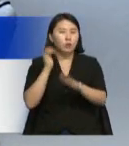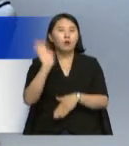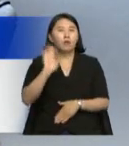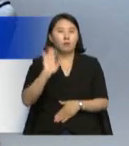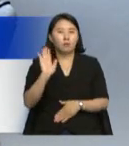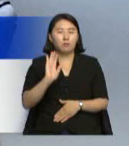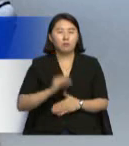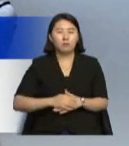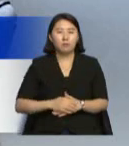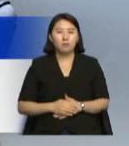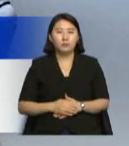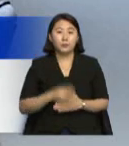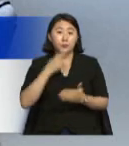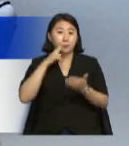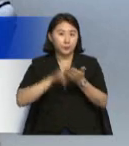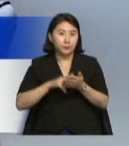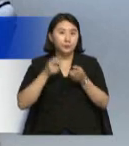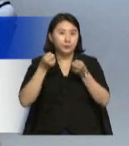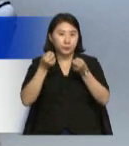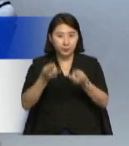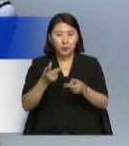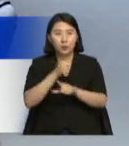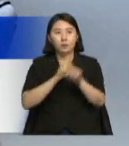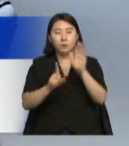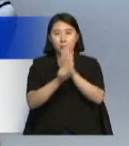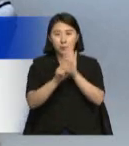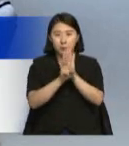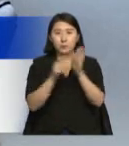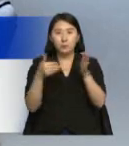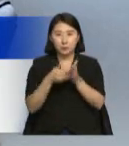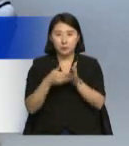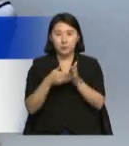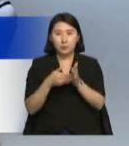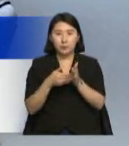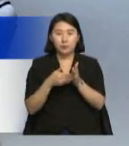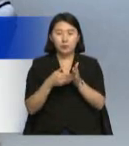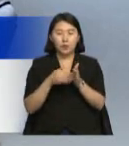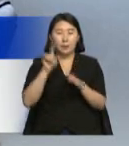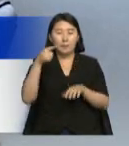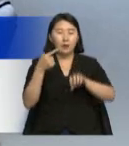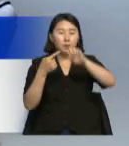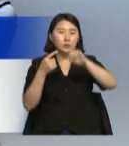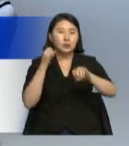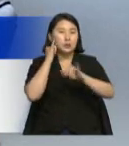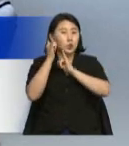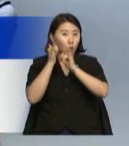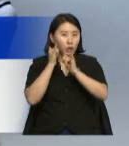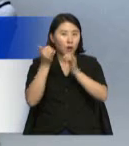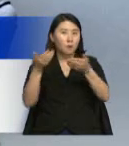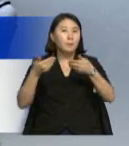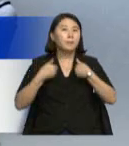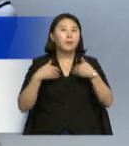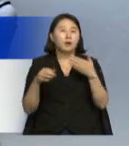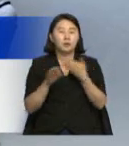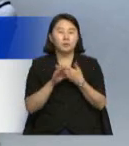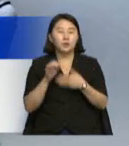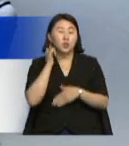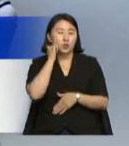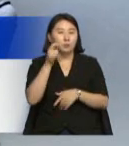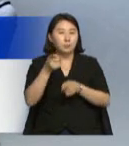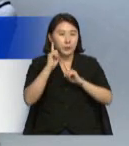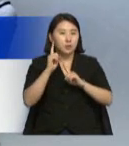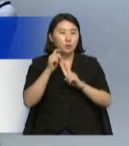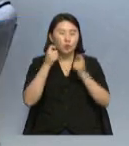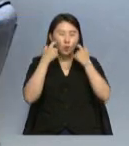않고 우편이라든지 그런 걸로 이제 고지를 하고 있거든요. 그런 거는 100% 전화가 온다고 하면은